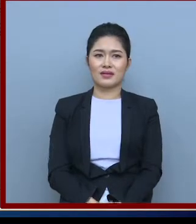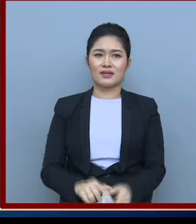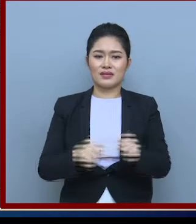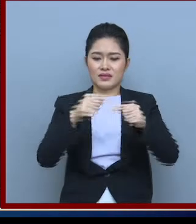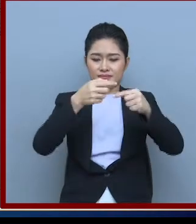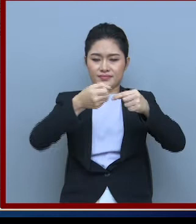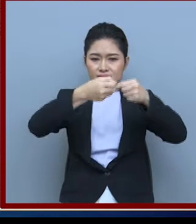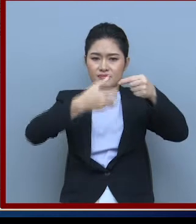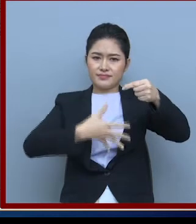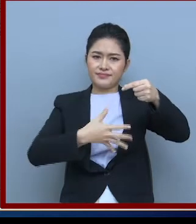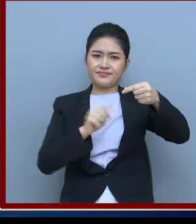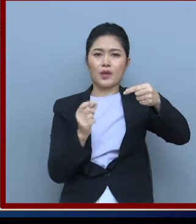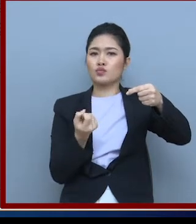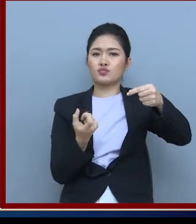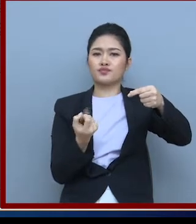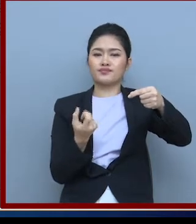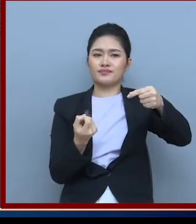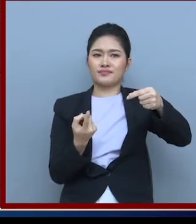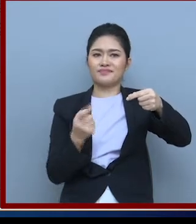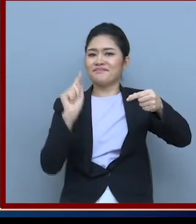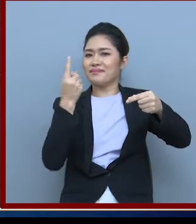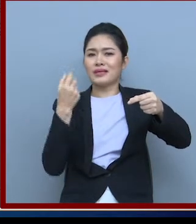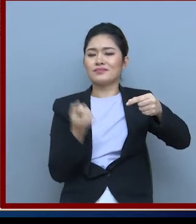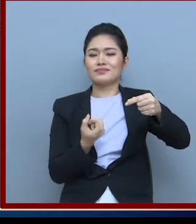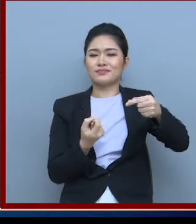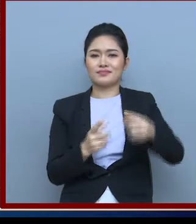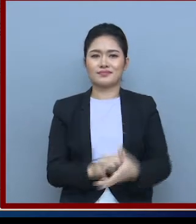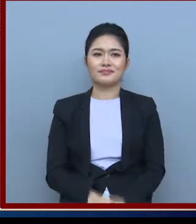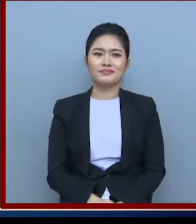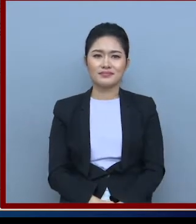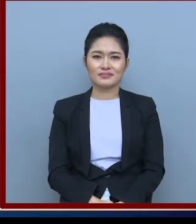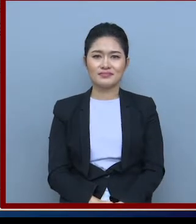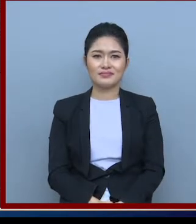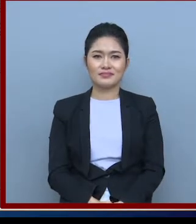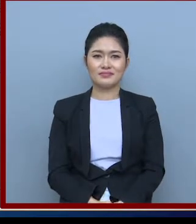แล้วก็มาเลือกเวอร์ชันเอาเวอร์ชันล่าสุดเลยนะครับเวอร์ชันล่าสุดเลย